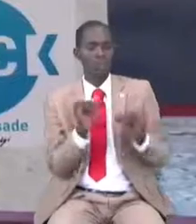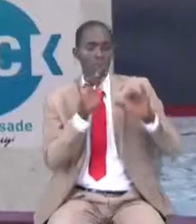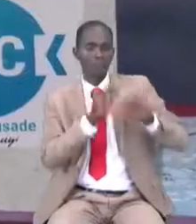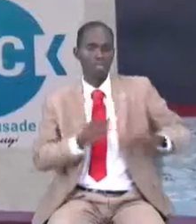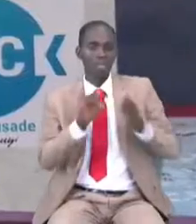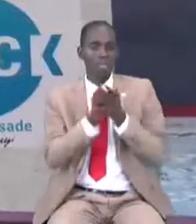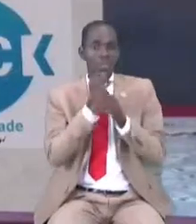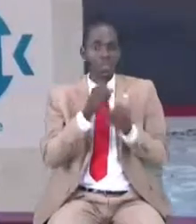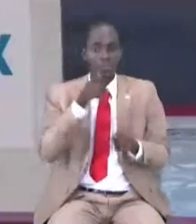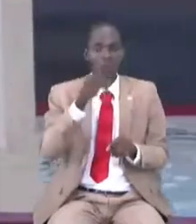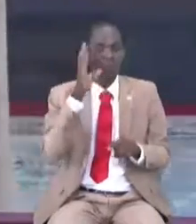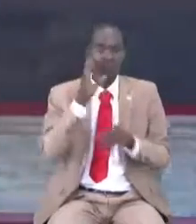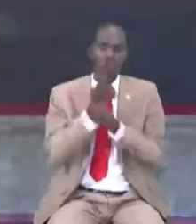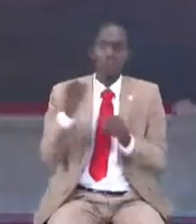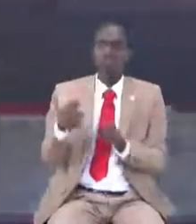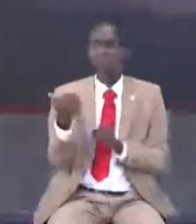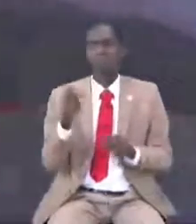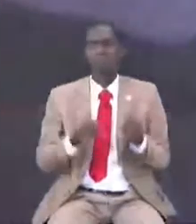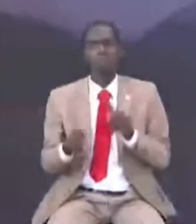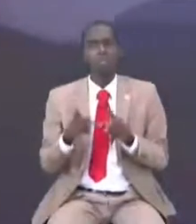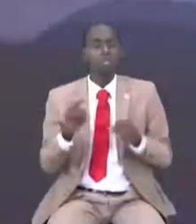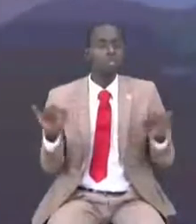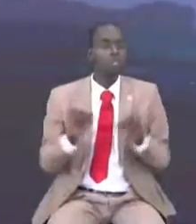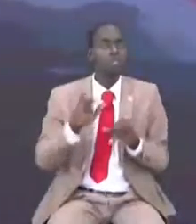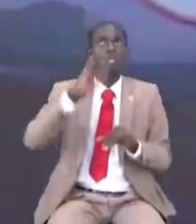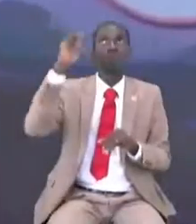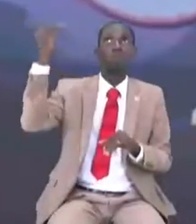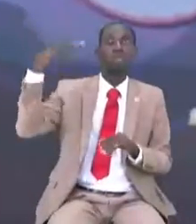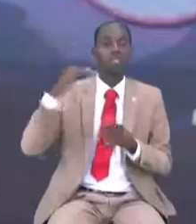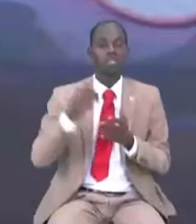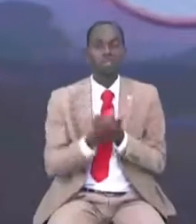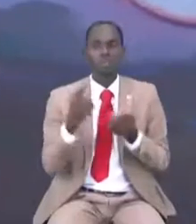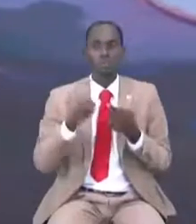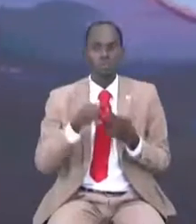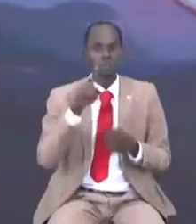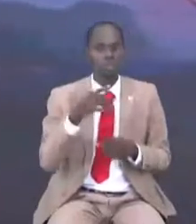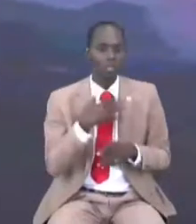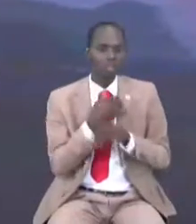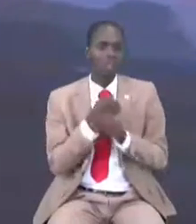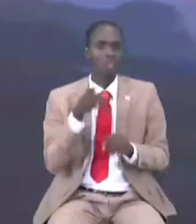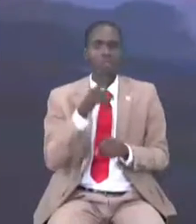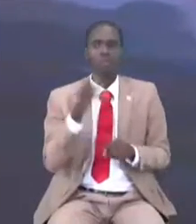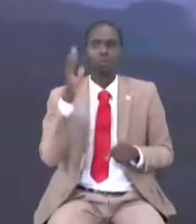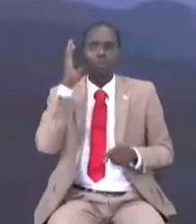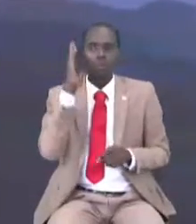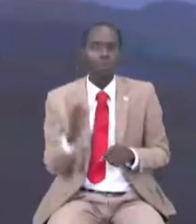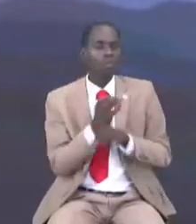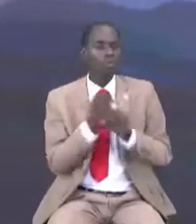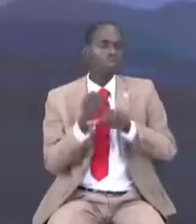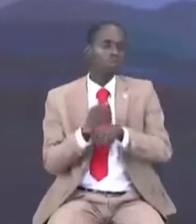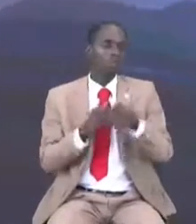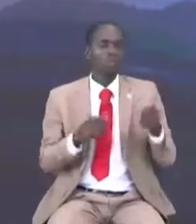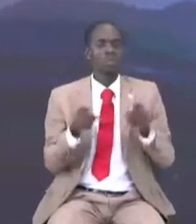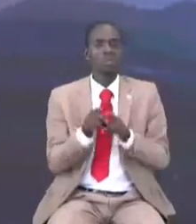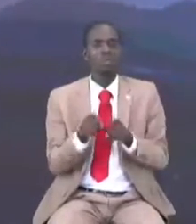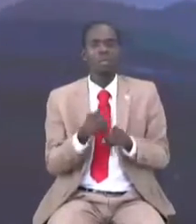est parvenue et vous a sauvé, va les sauver. La même compassion, le même amour qui